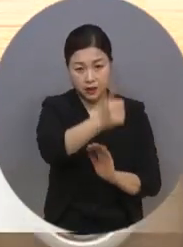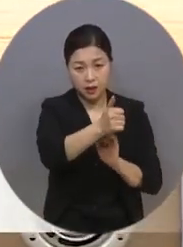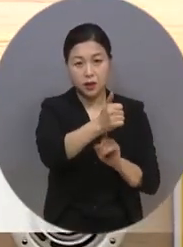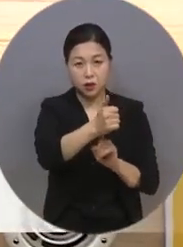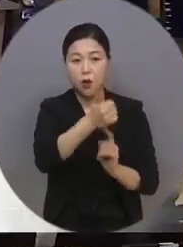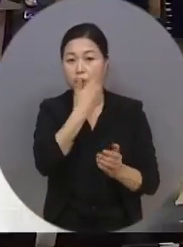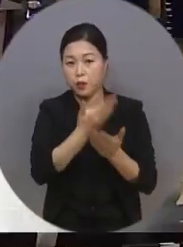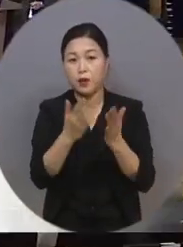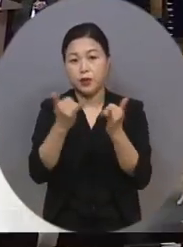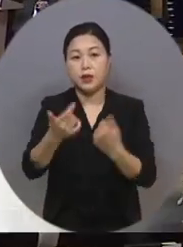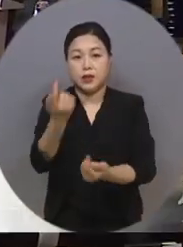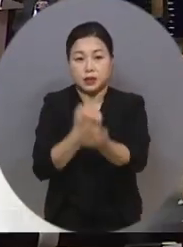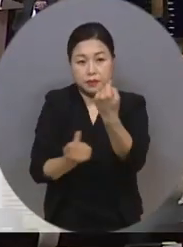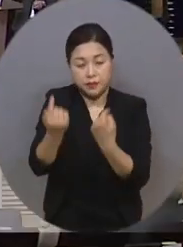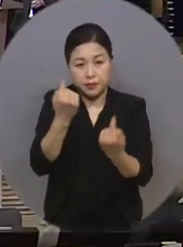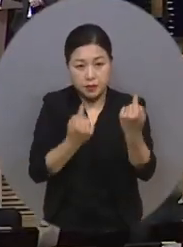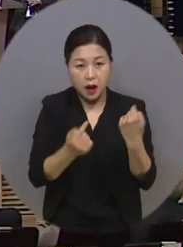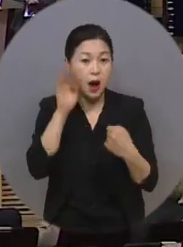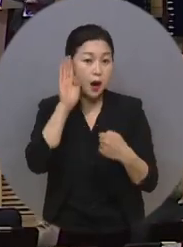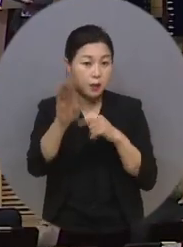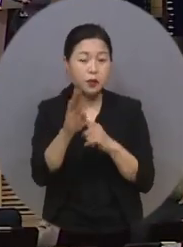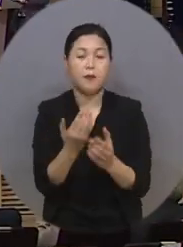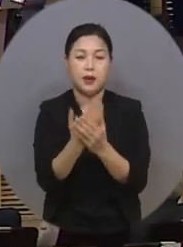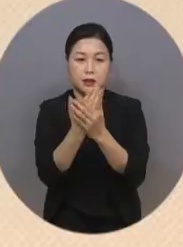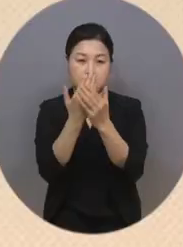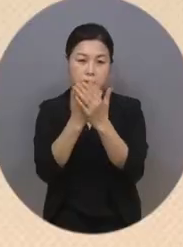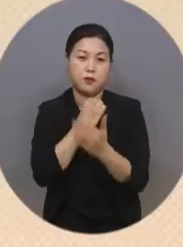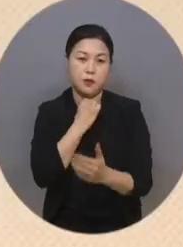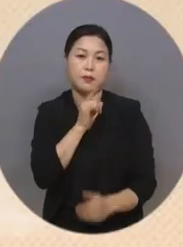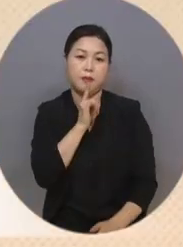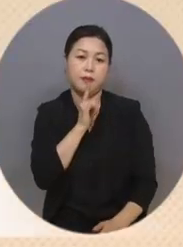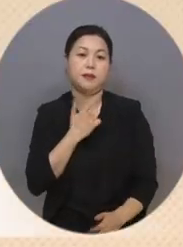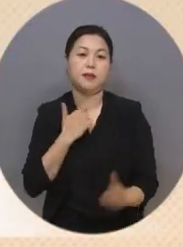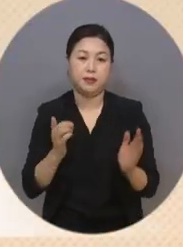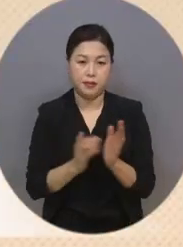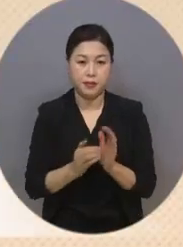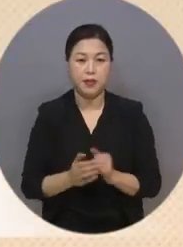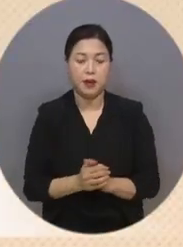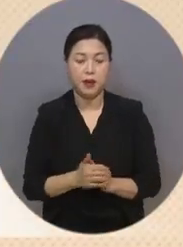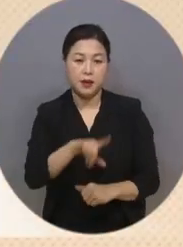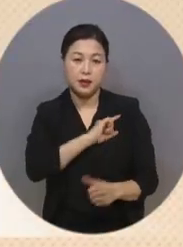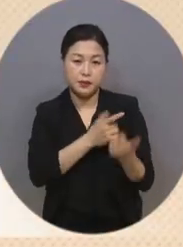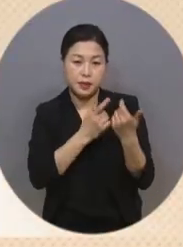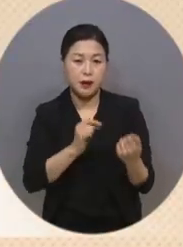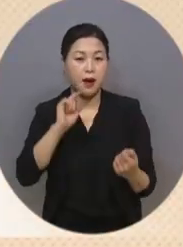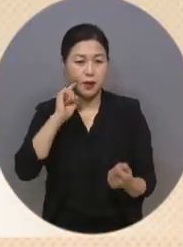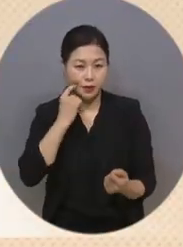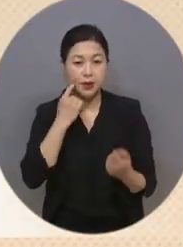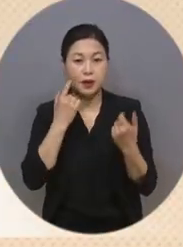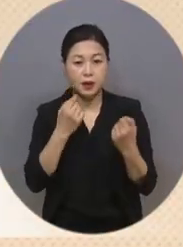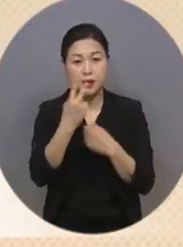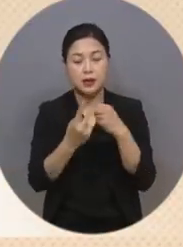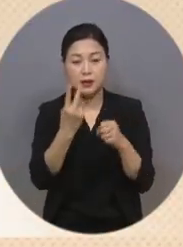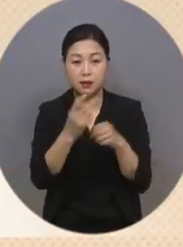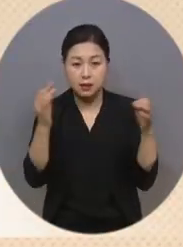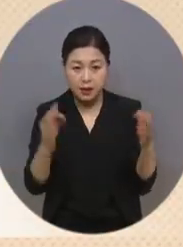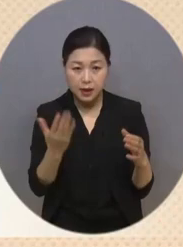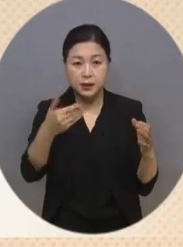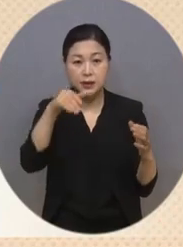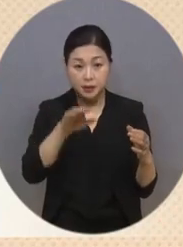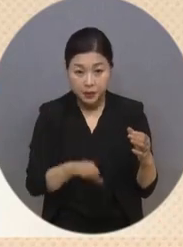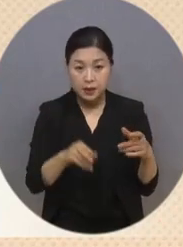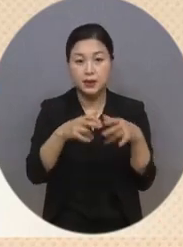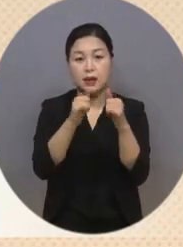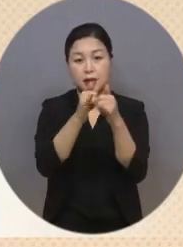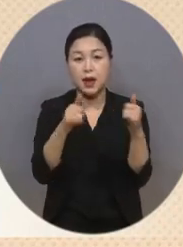참석한 가운데 앞으로의 발전을 기원했습니다. 이름만큼이나 참 아름다운 것 같습니다. 2년밖에 안 됐지만은